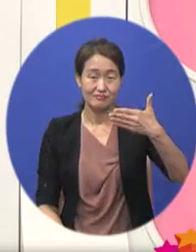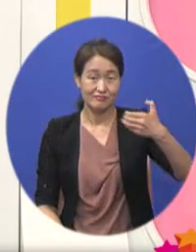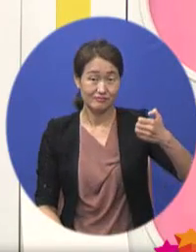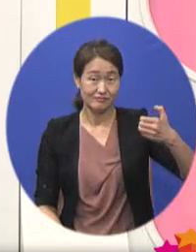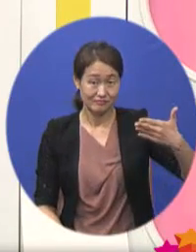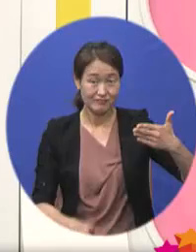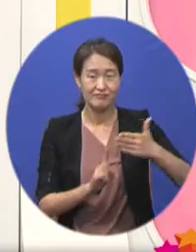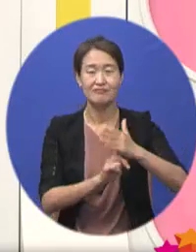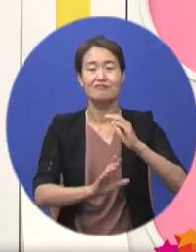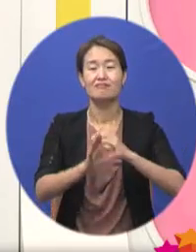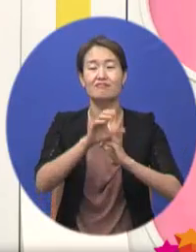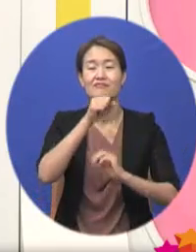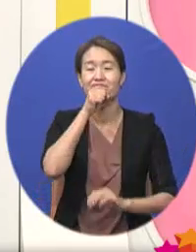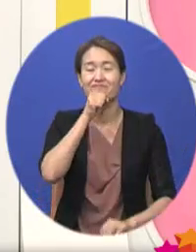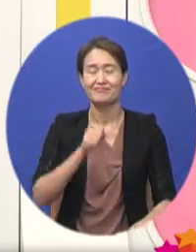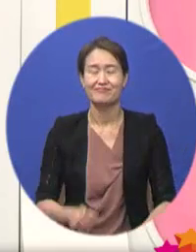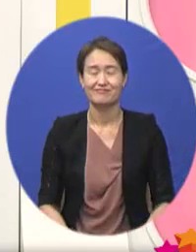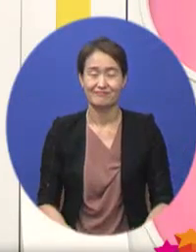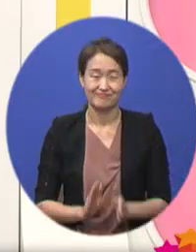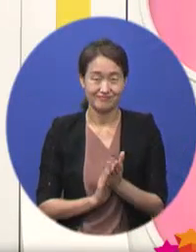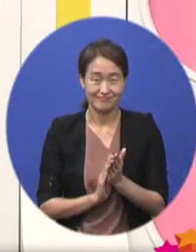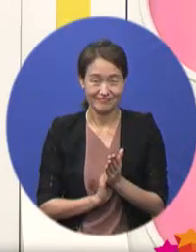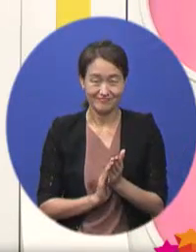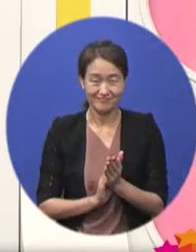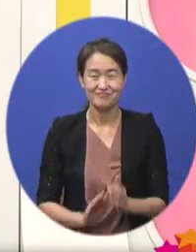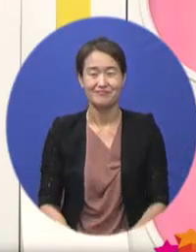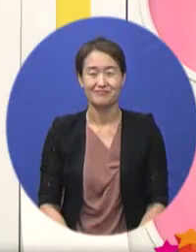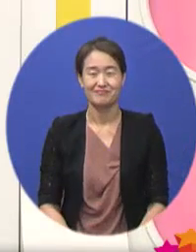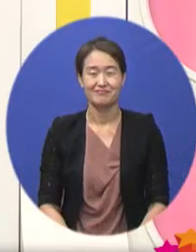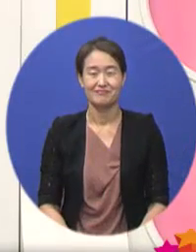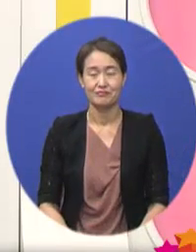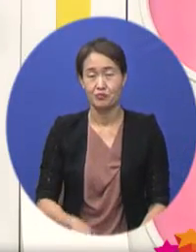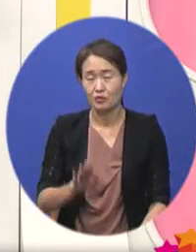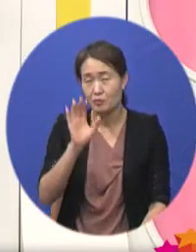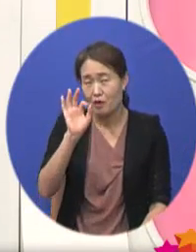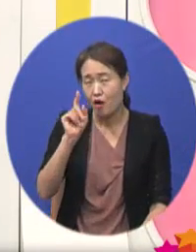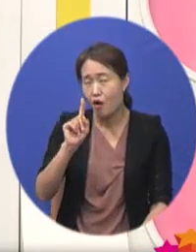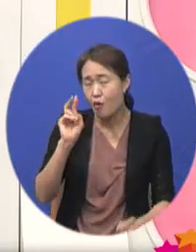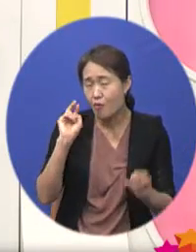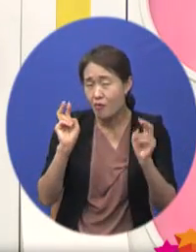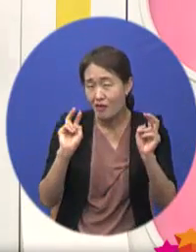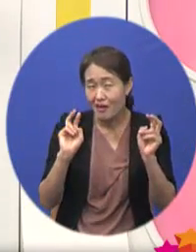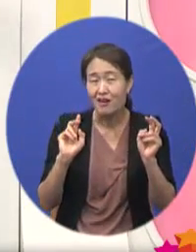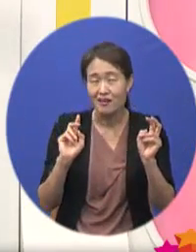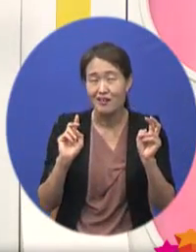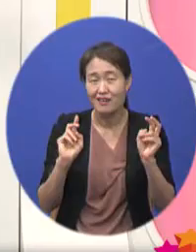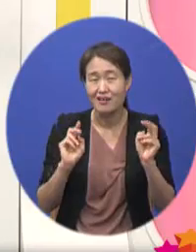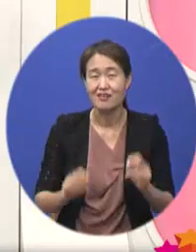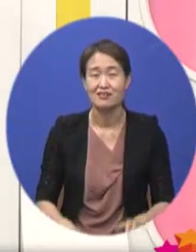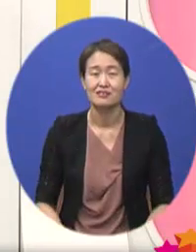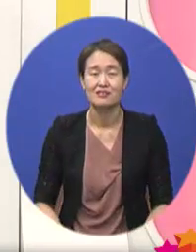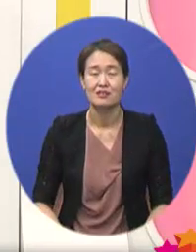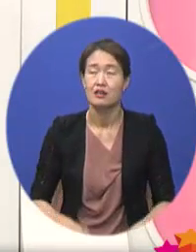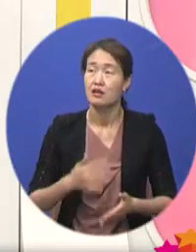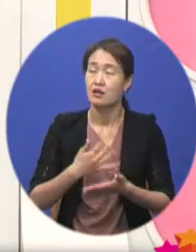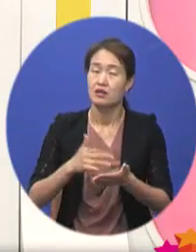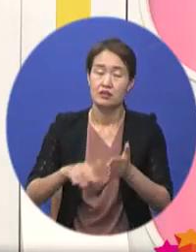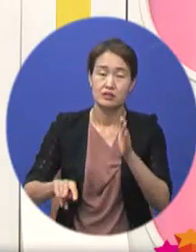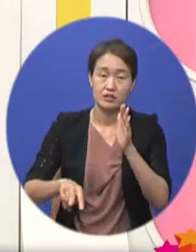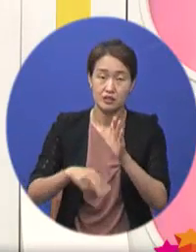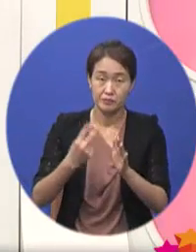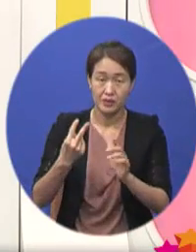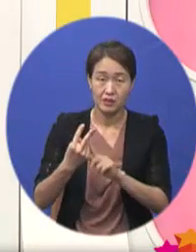9점, 9점, 9점 보너스 9점 드릴게요. 네. 네. 아 어떤 기업에서 네. 쫙 이렇게 한 200명을